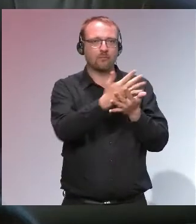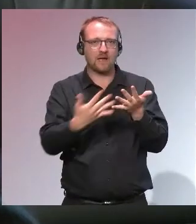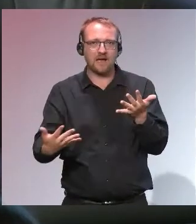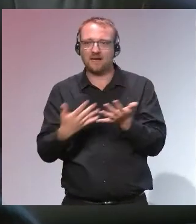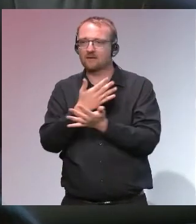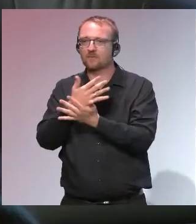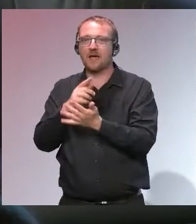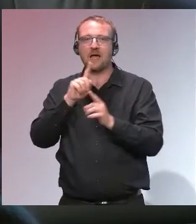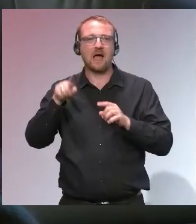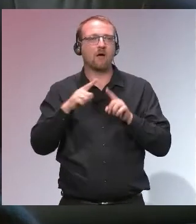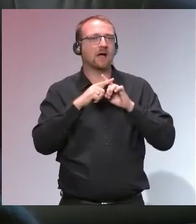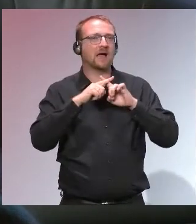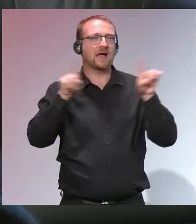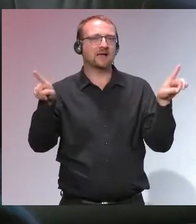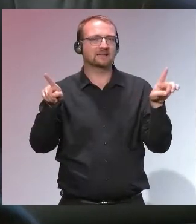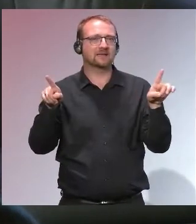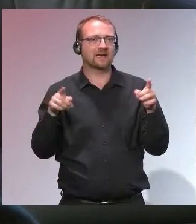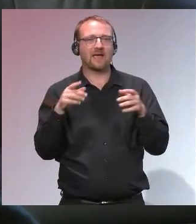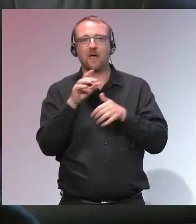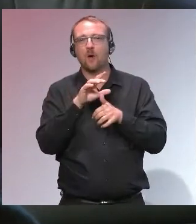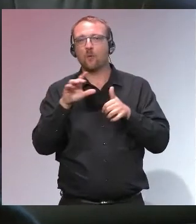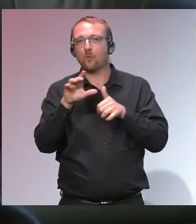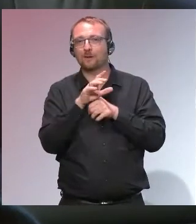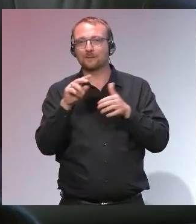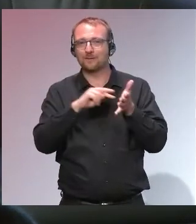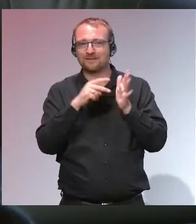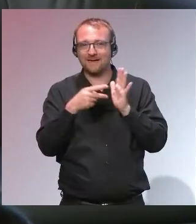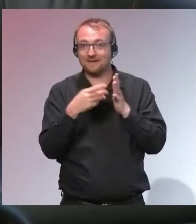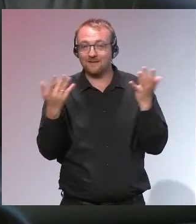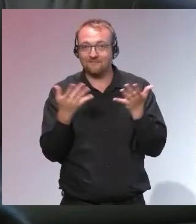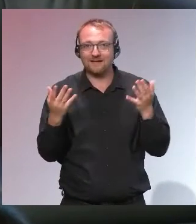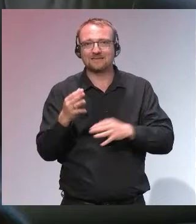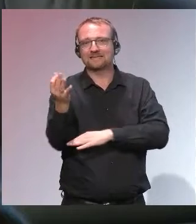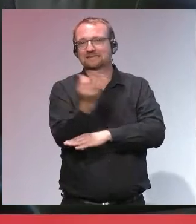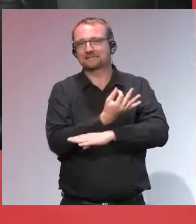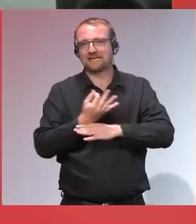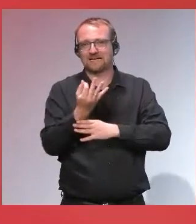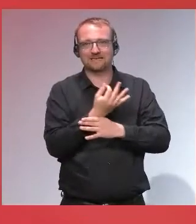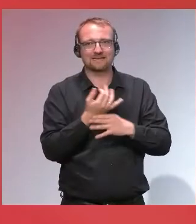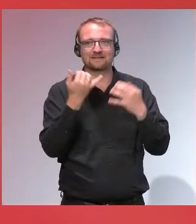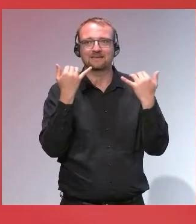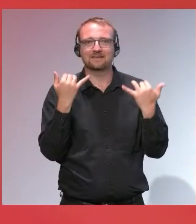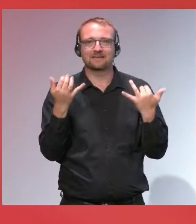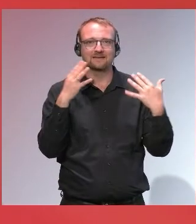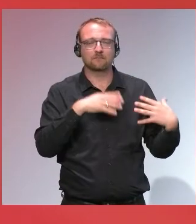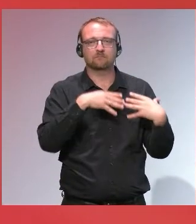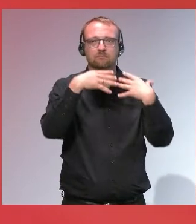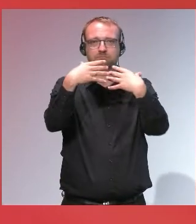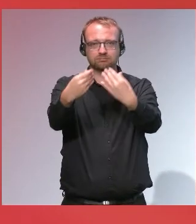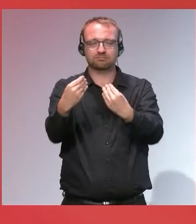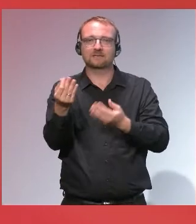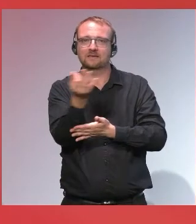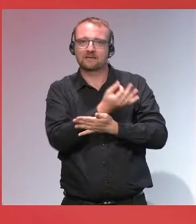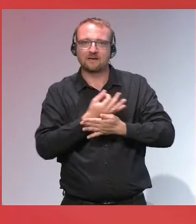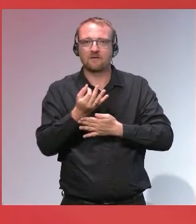andere Kulturtechnik, nämlich in das Zeichnen. Und ich darf jetzt ganz kurz schalten zu unserer Graphic